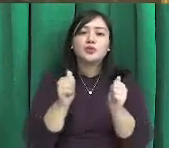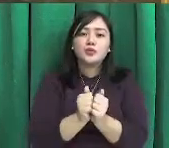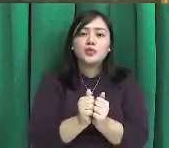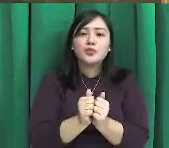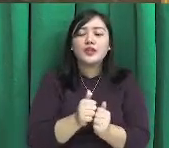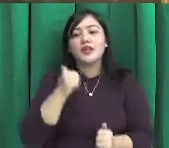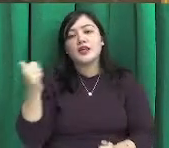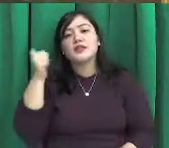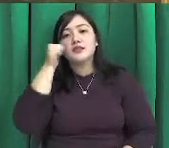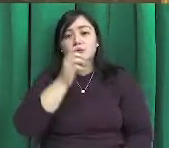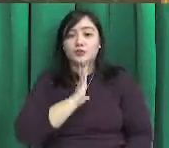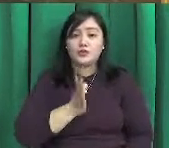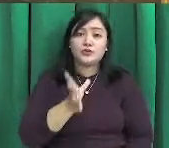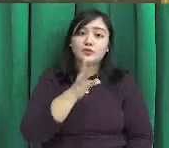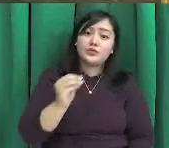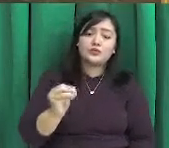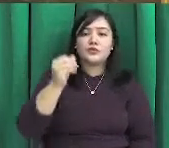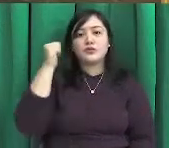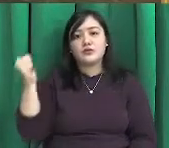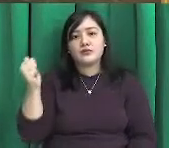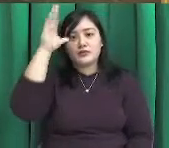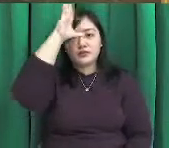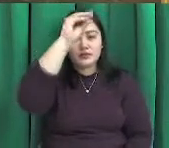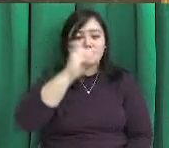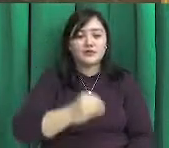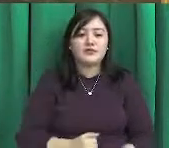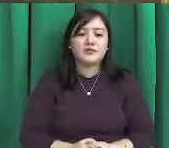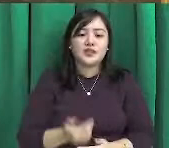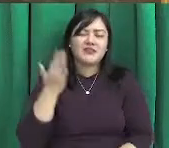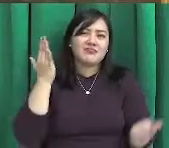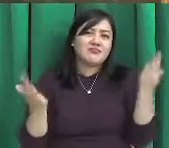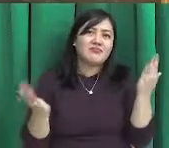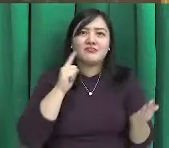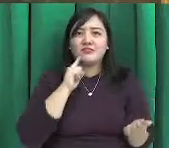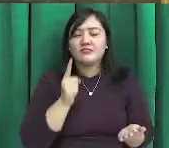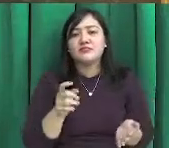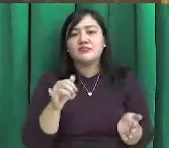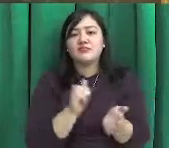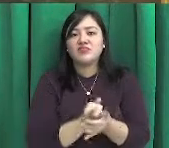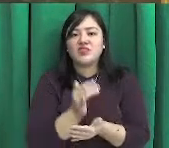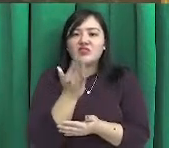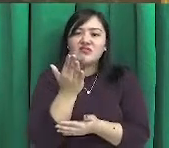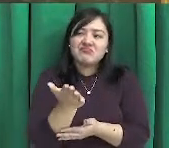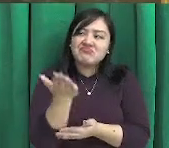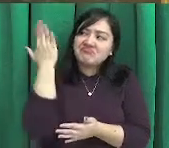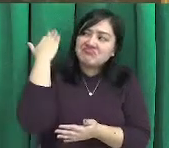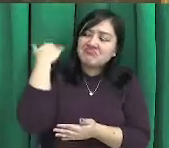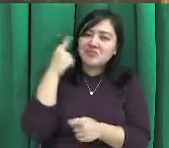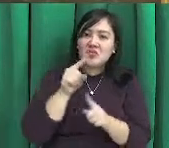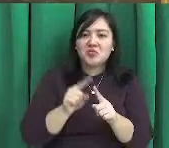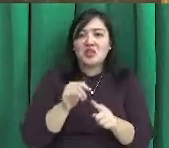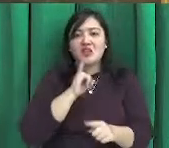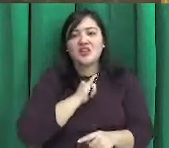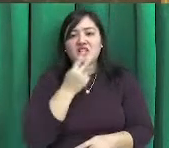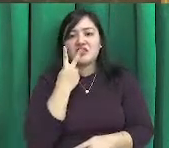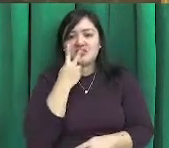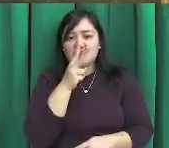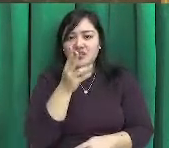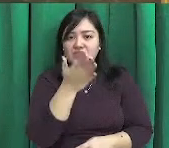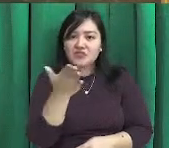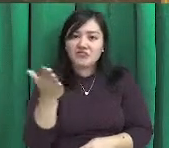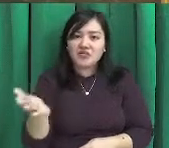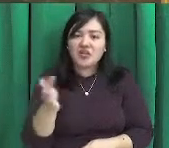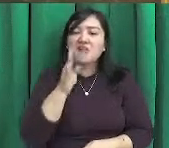isa, mabuti pa nung una kitang nakita kasi ganito ka, ganyan, ganyan. Pero ngayon, hindi ka na. Nasaan na yung dating si